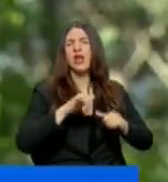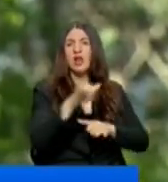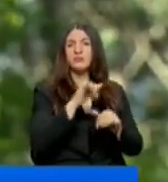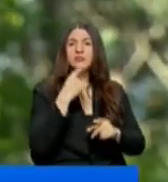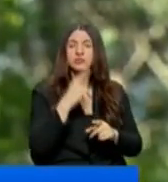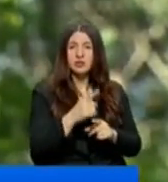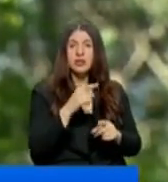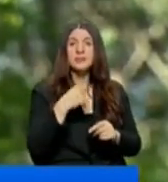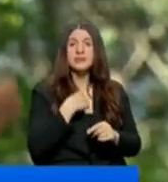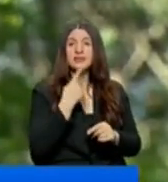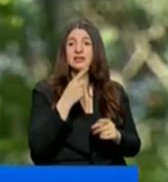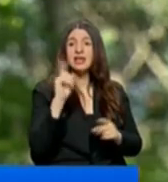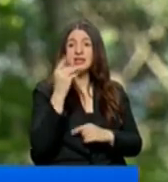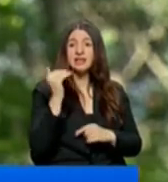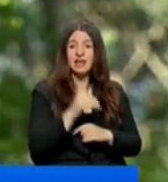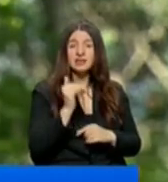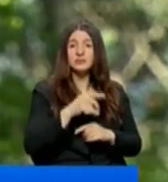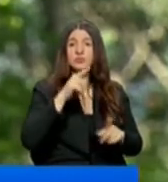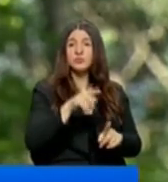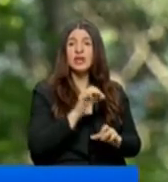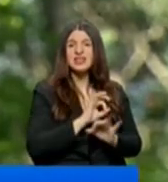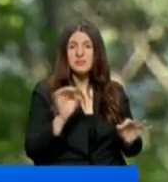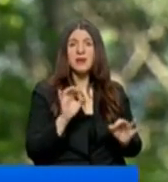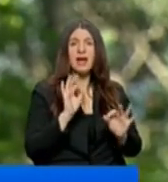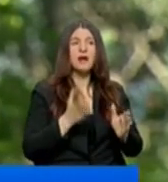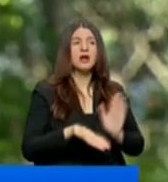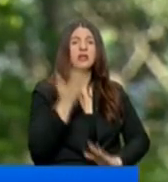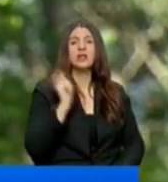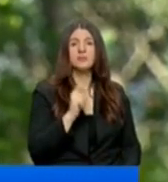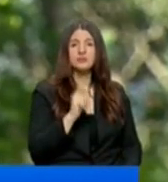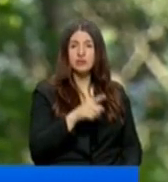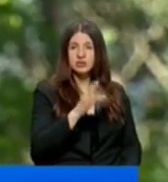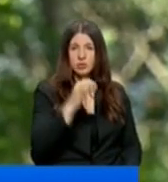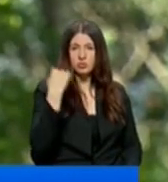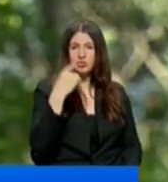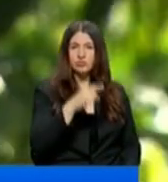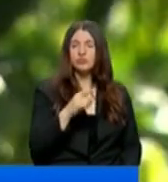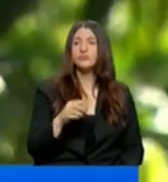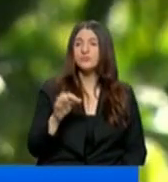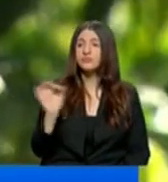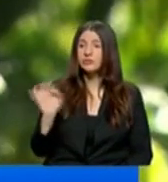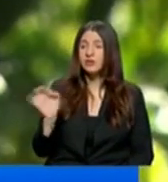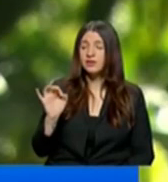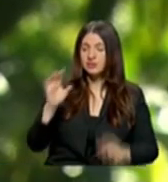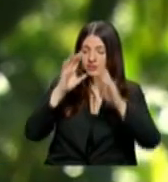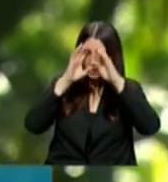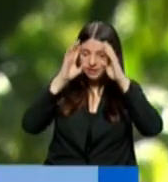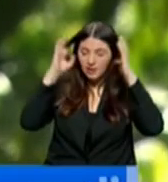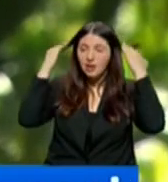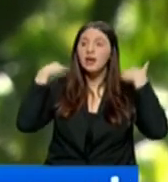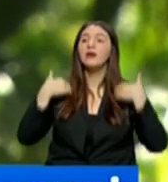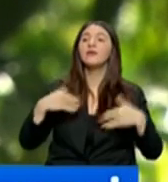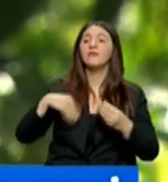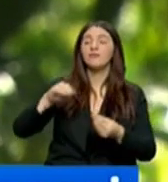söyledi. Biz dedi iktidara geldiğimiz zaman bunu tamamen hemen kaldıracağız dedi. Siz de böyle düşünüyor musunuz? Evet evet. Şimdi bakın,